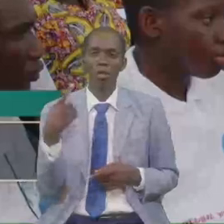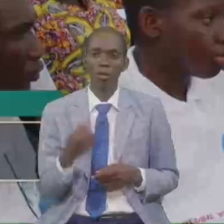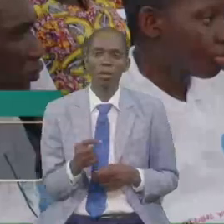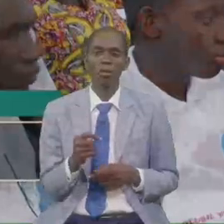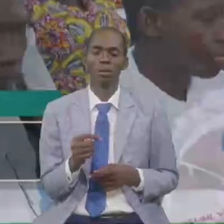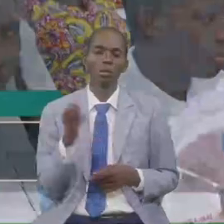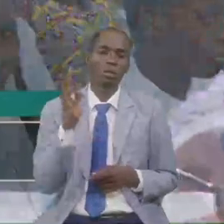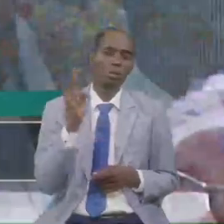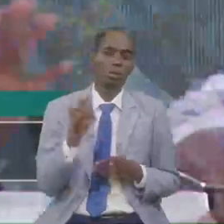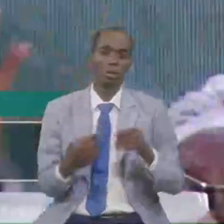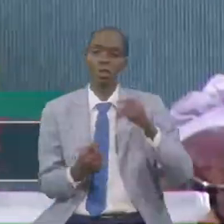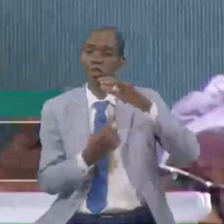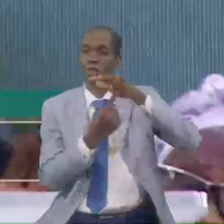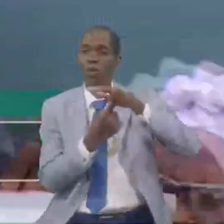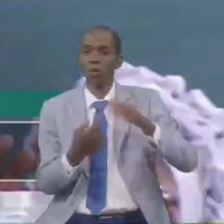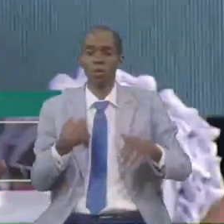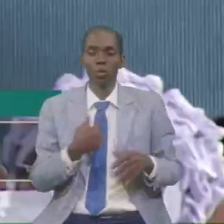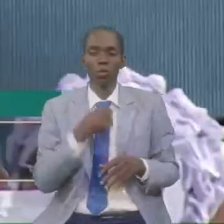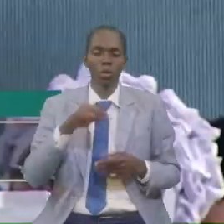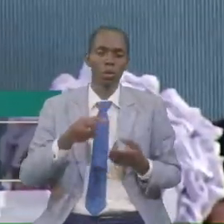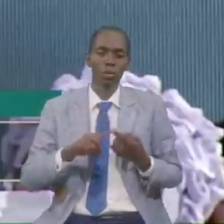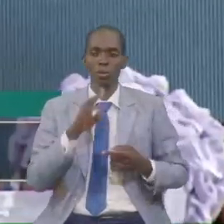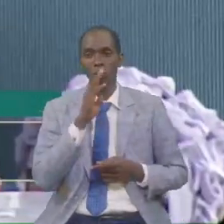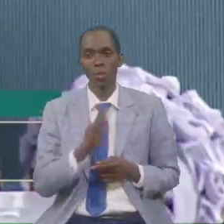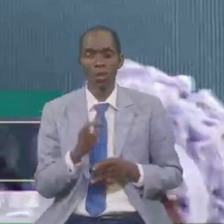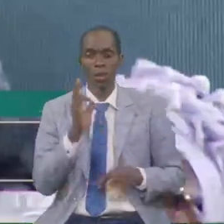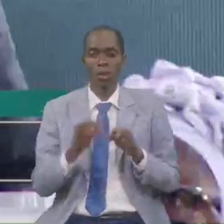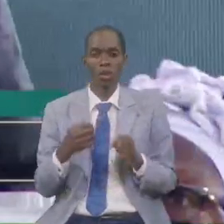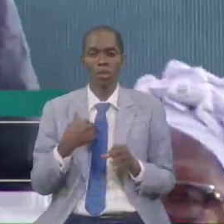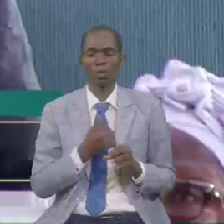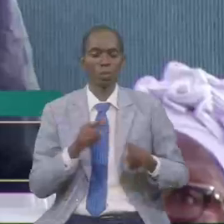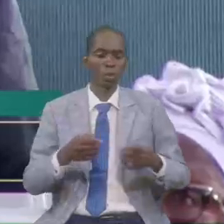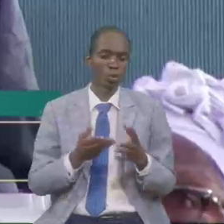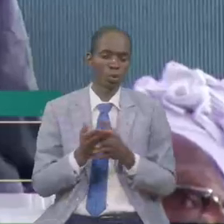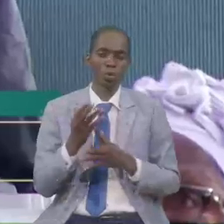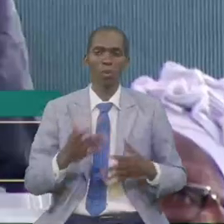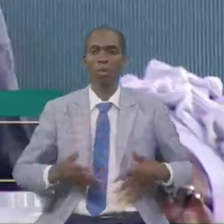Et les héros que nous devons devenir, si nous parcourons la vie